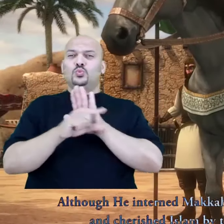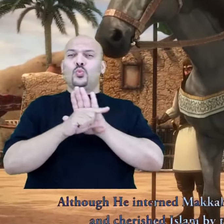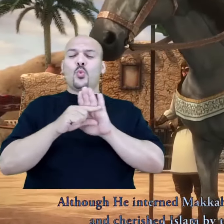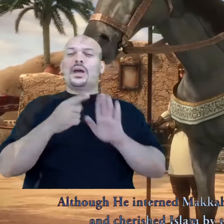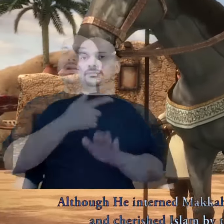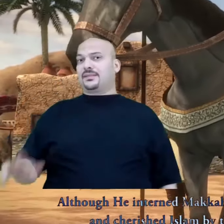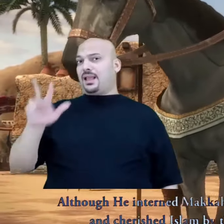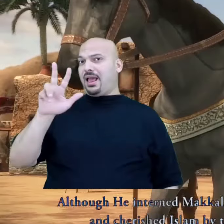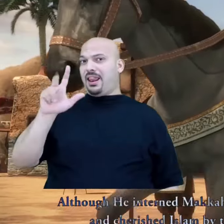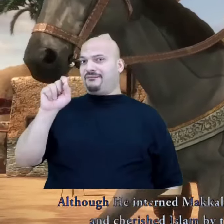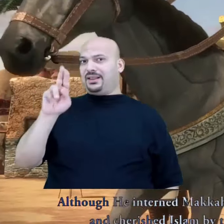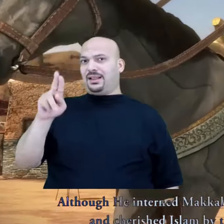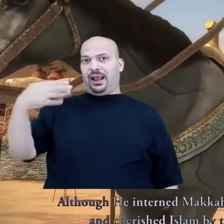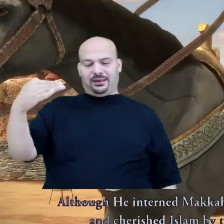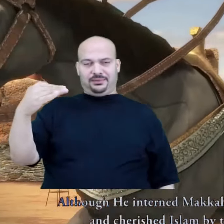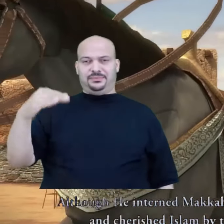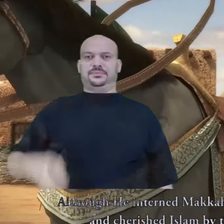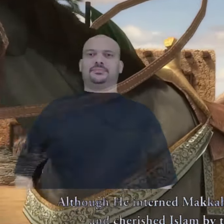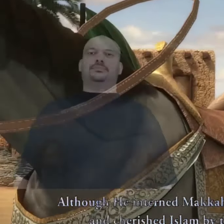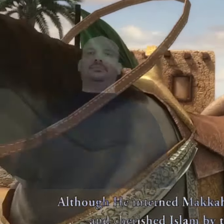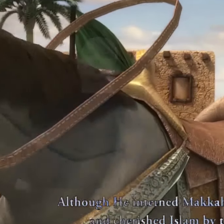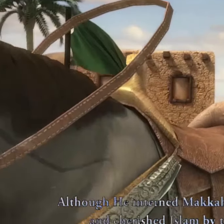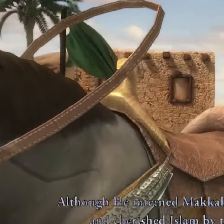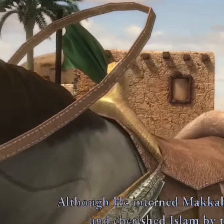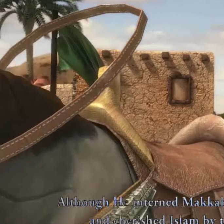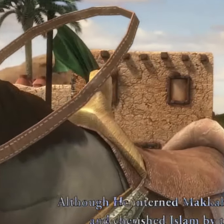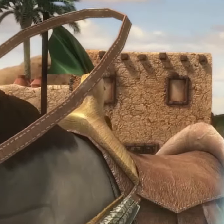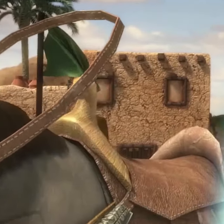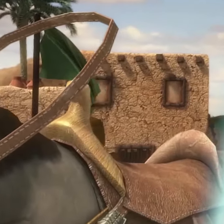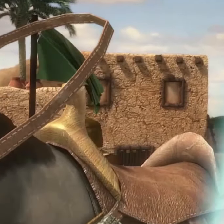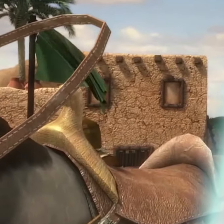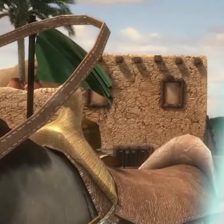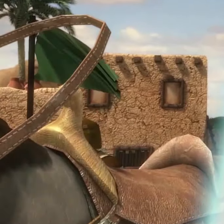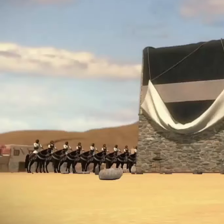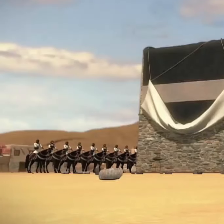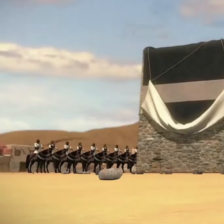دخل وهو يقرأ سورة الفتح.